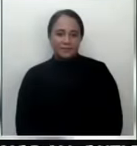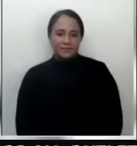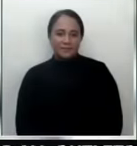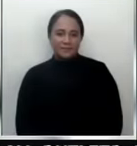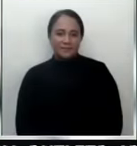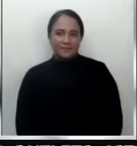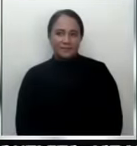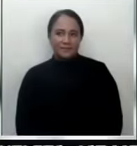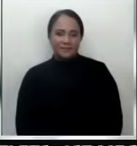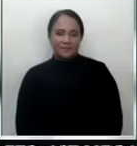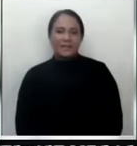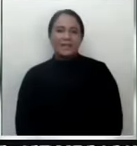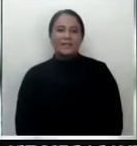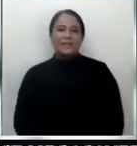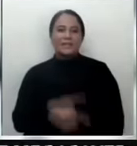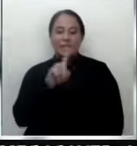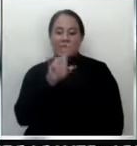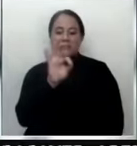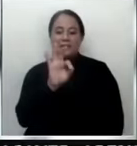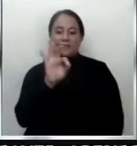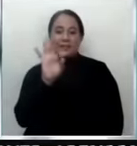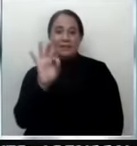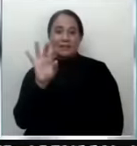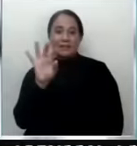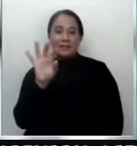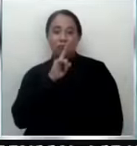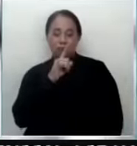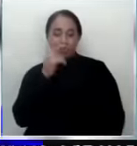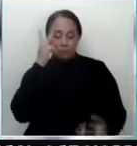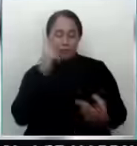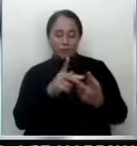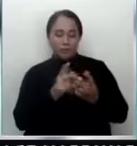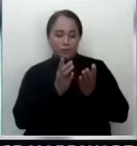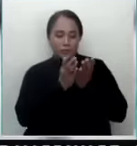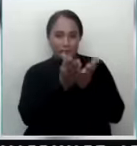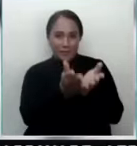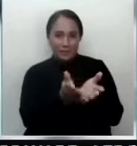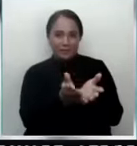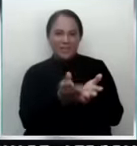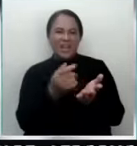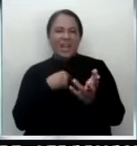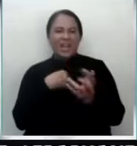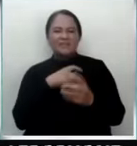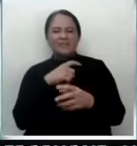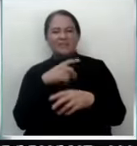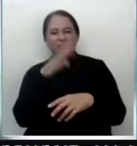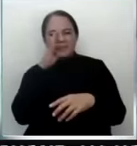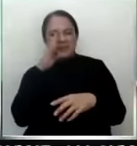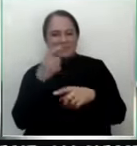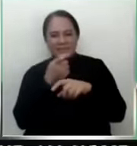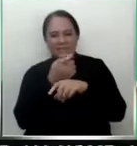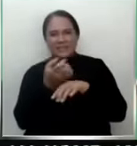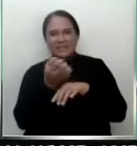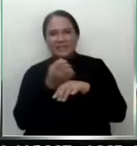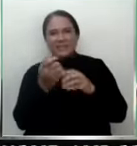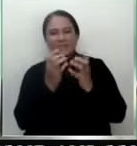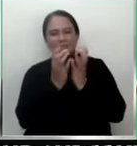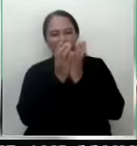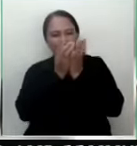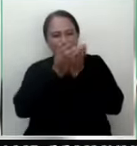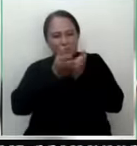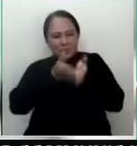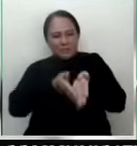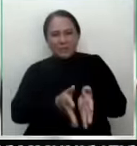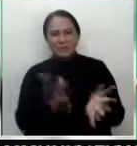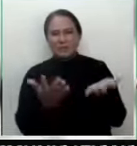Dahil 1998 pa sadyang sinadsad sa Ayungin Shoal, kinakalawang at nanganganib na tuluyang lumubog ang BRP Sierra Madre. Ito pa